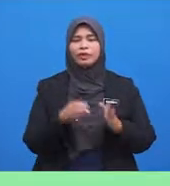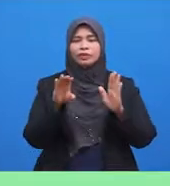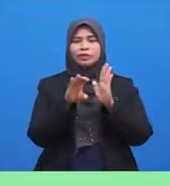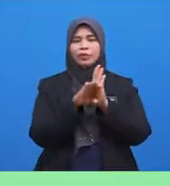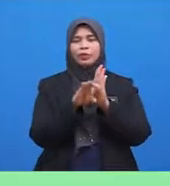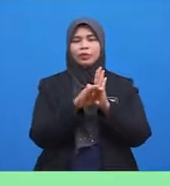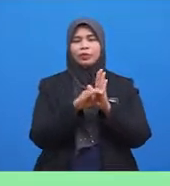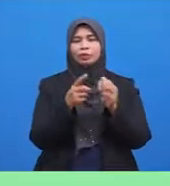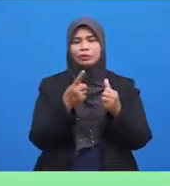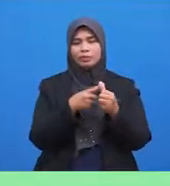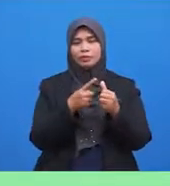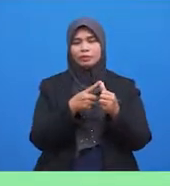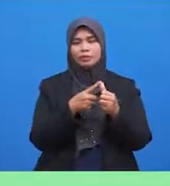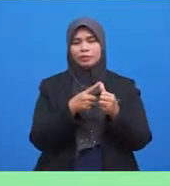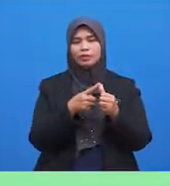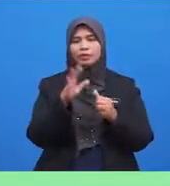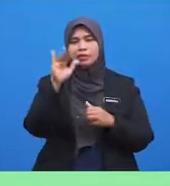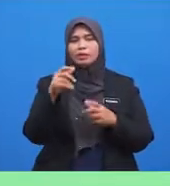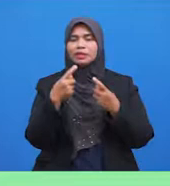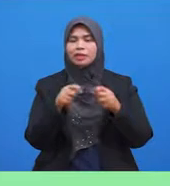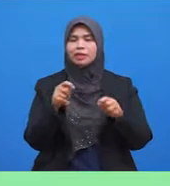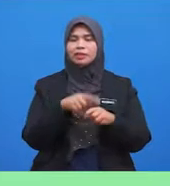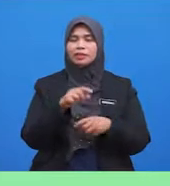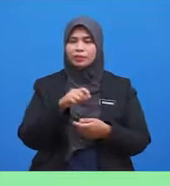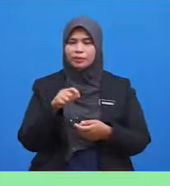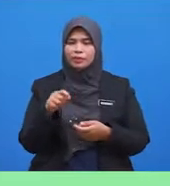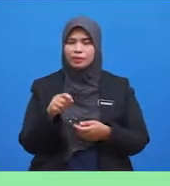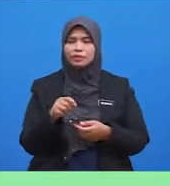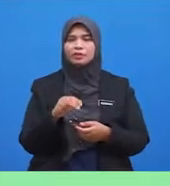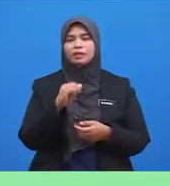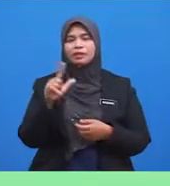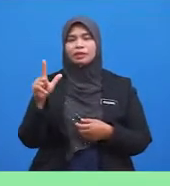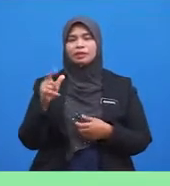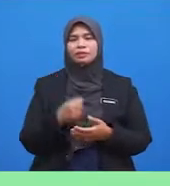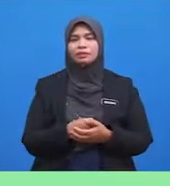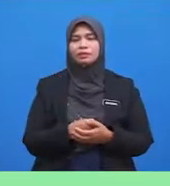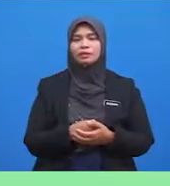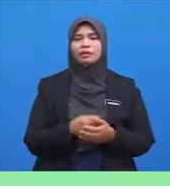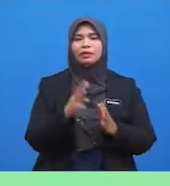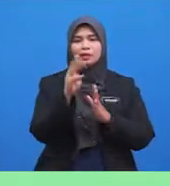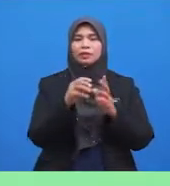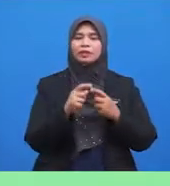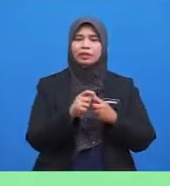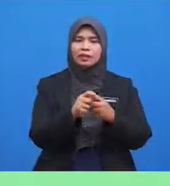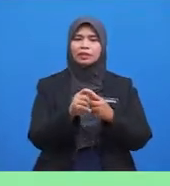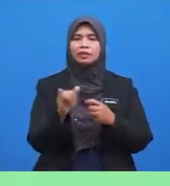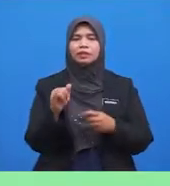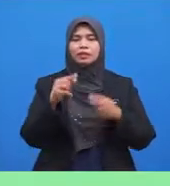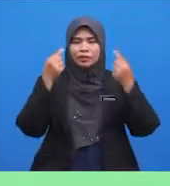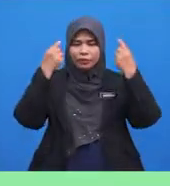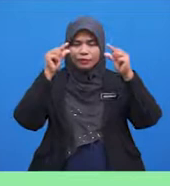Contoh pertama yang telah ditulis di sini ialah mentaati guru.